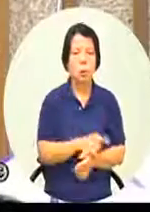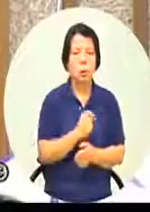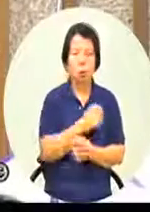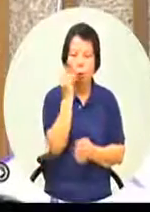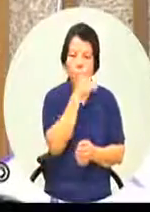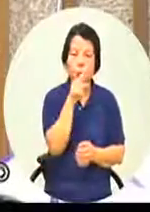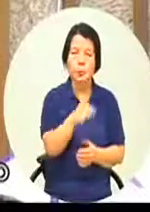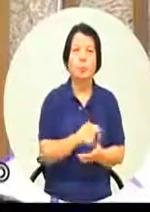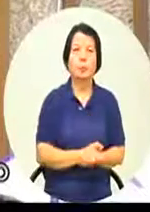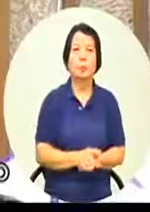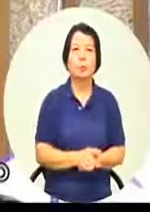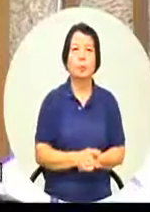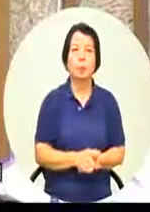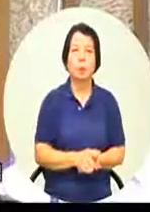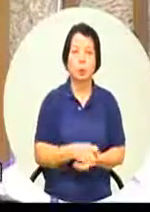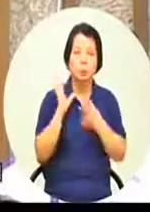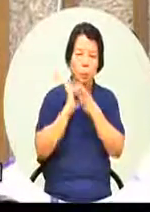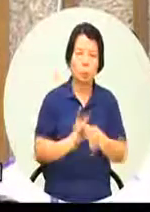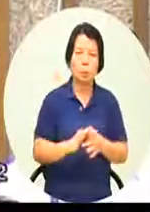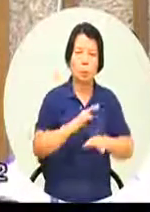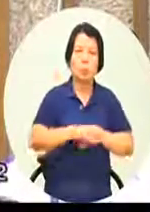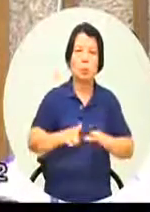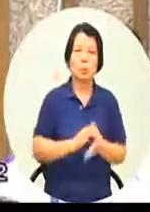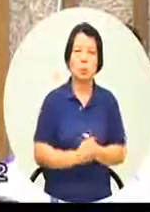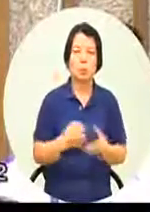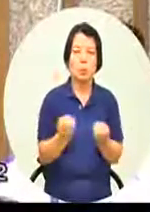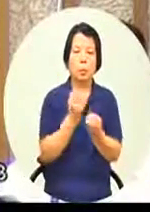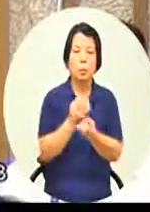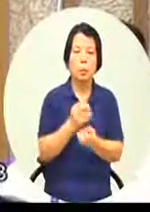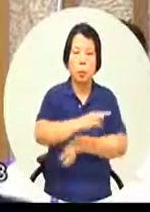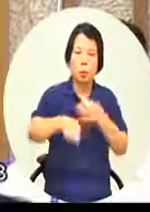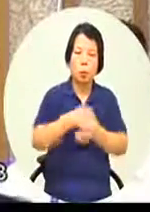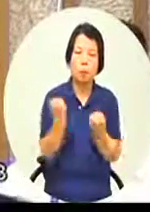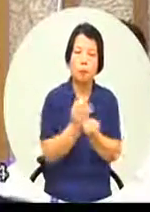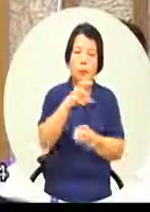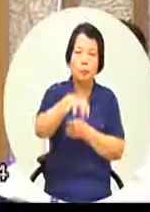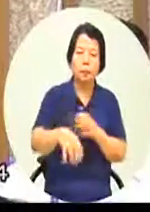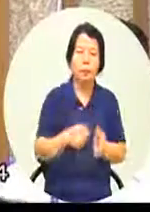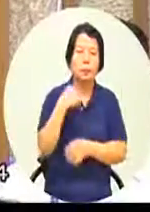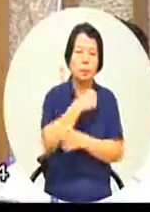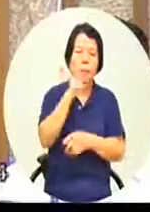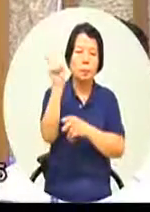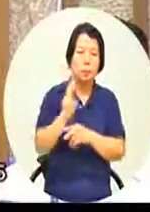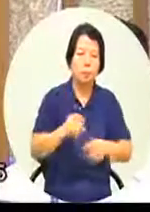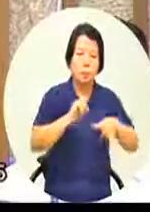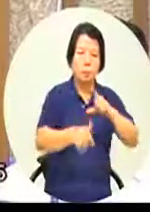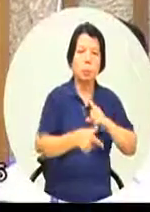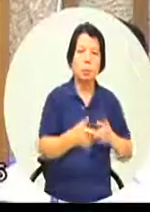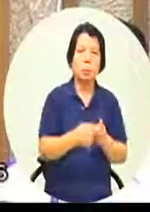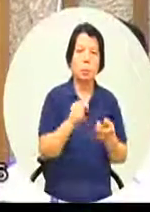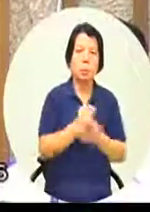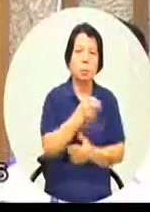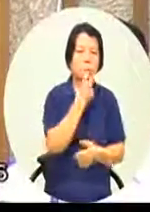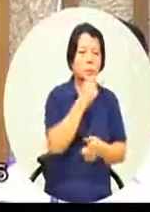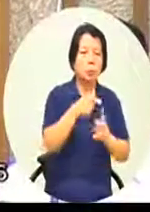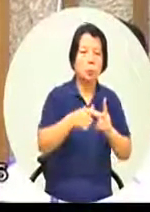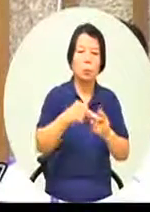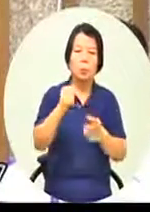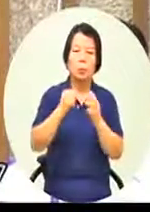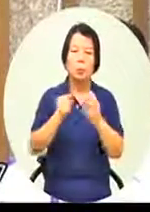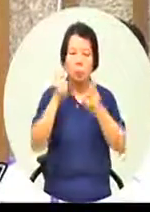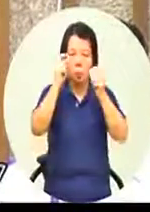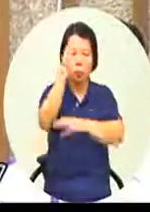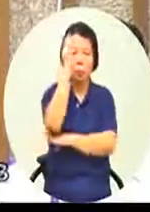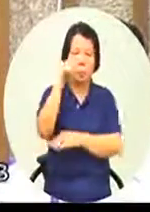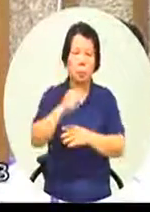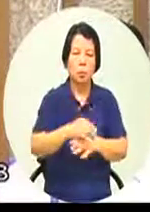啦。所以说让我们持续包含金花局这一边，包含台电公司，包含整个中央跟地方的这些民意代表，